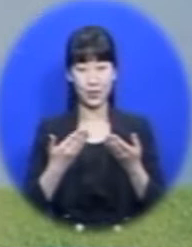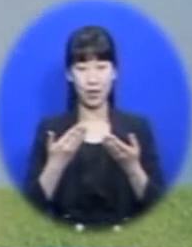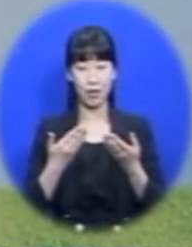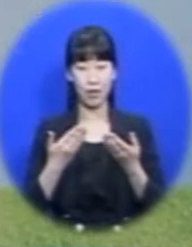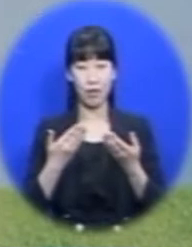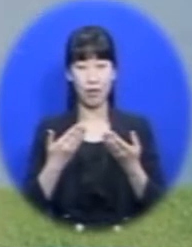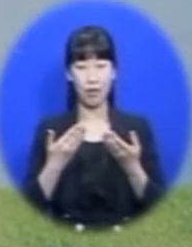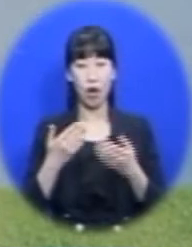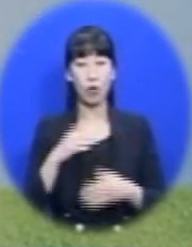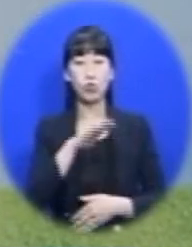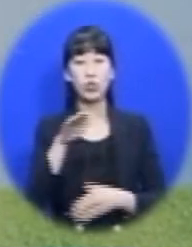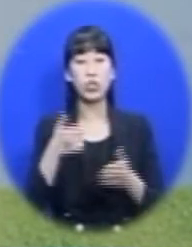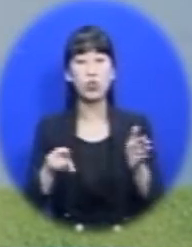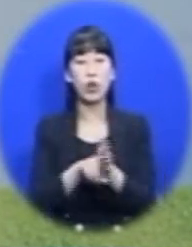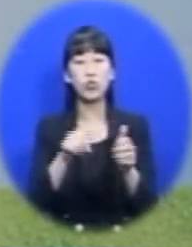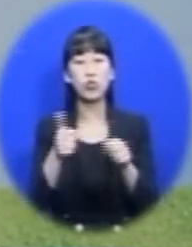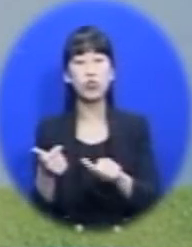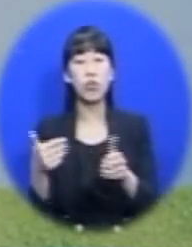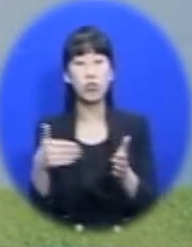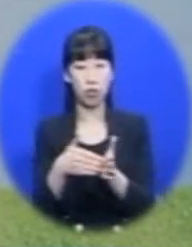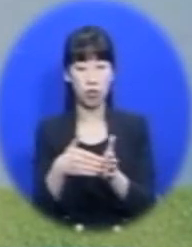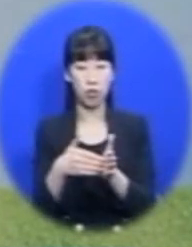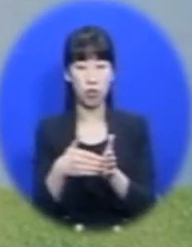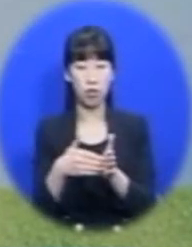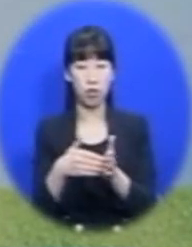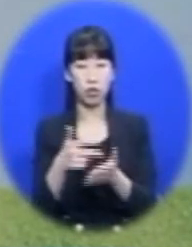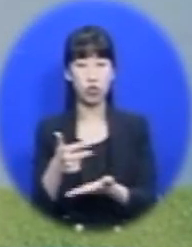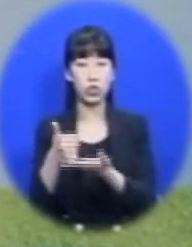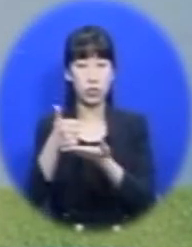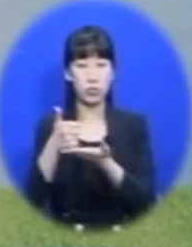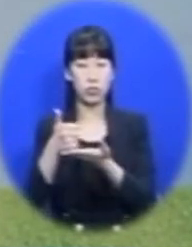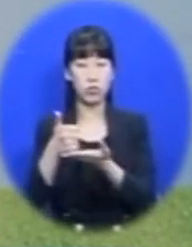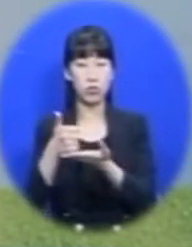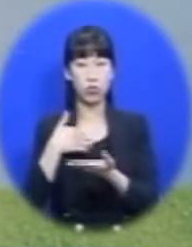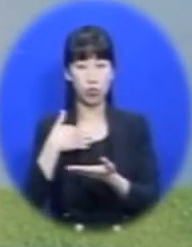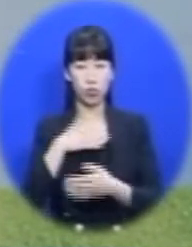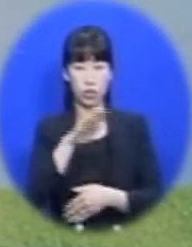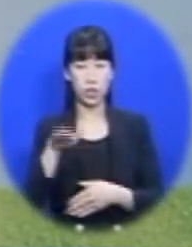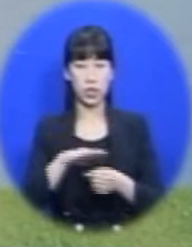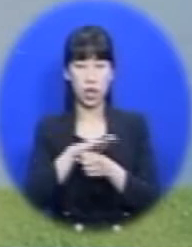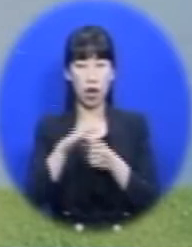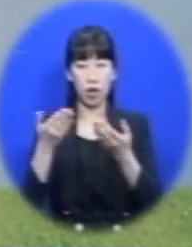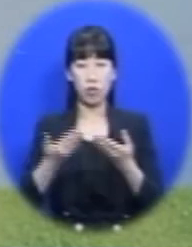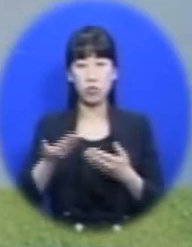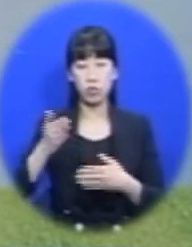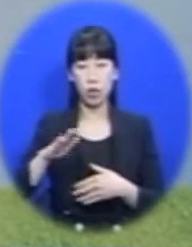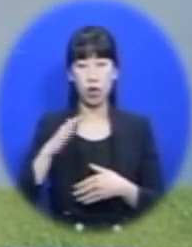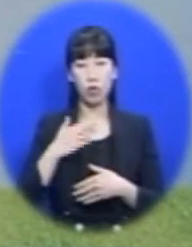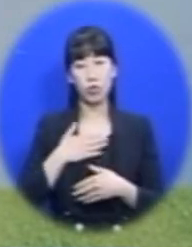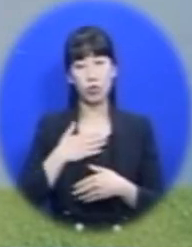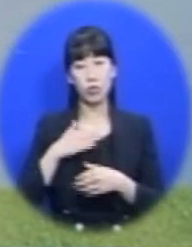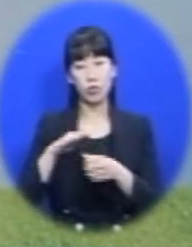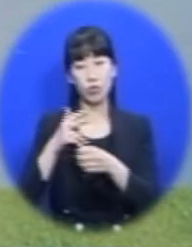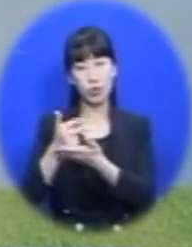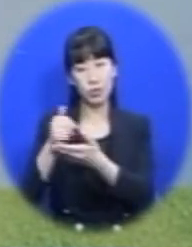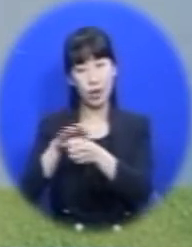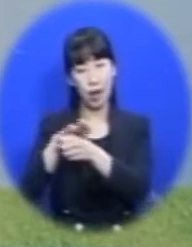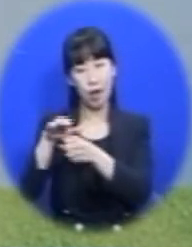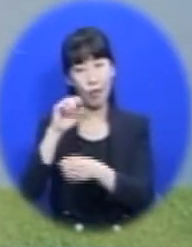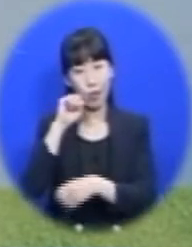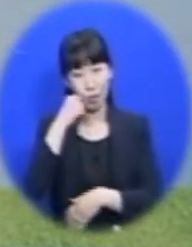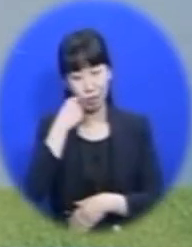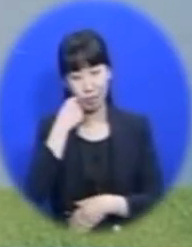죽으셨어요. 우리 주님은 우리를 그렇게 사랑하셨는데도 우리는 주님을 사랑하기가 힘들다고 그러고 주님은